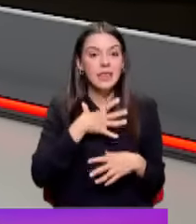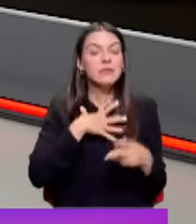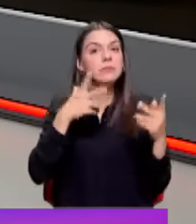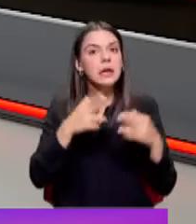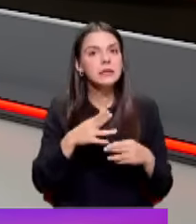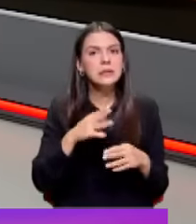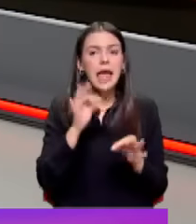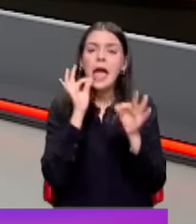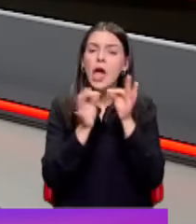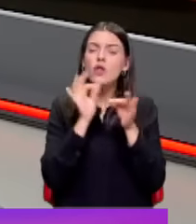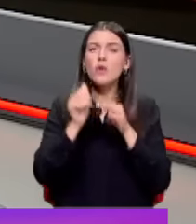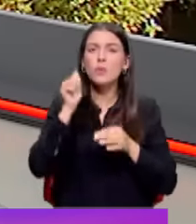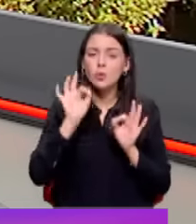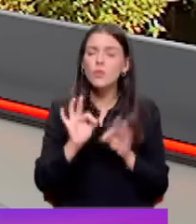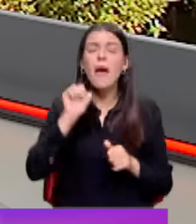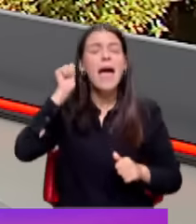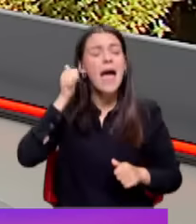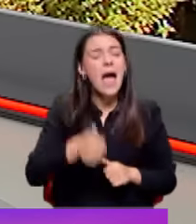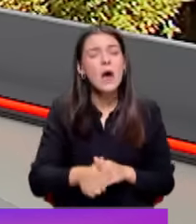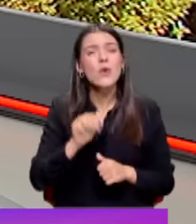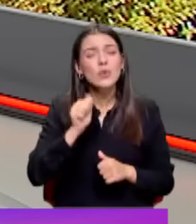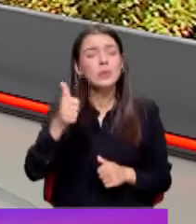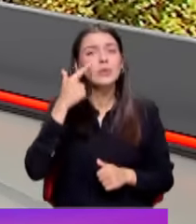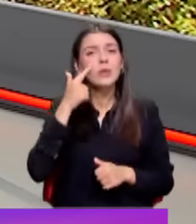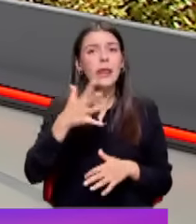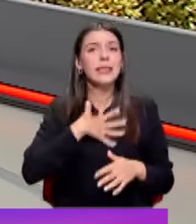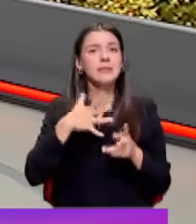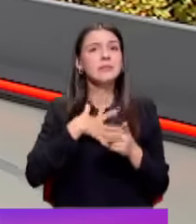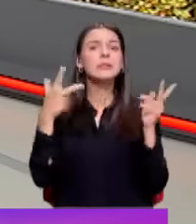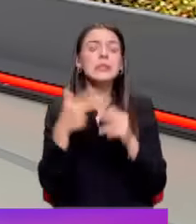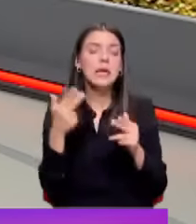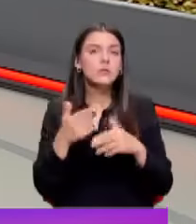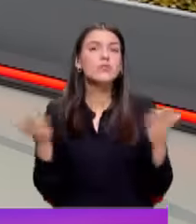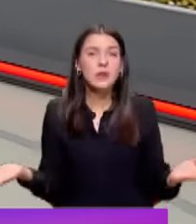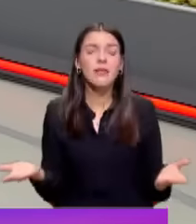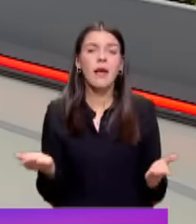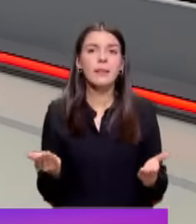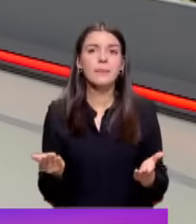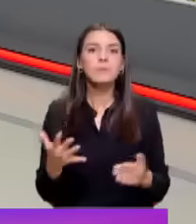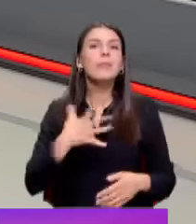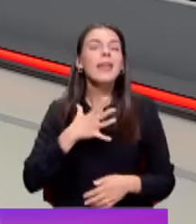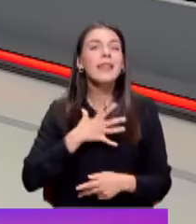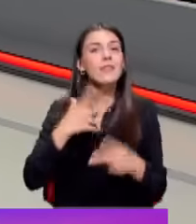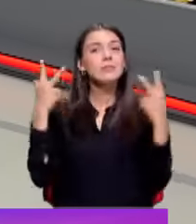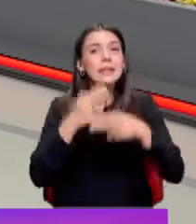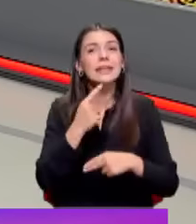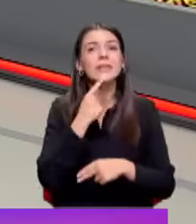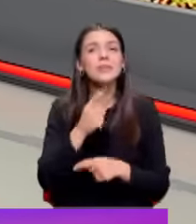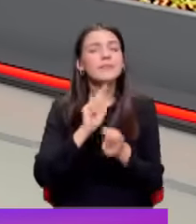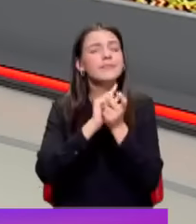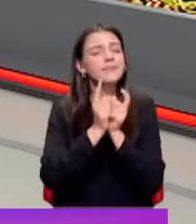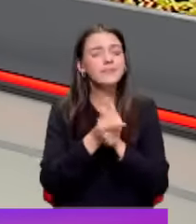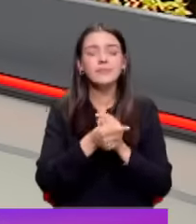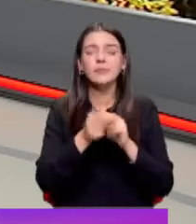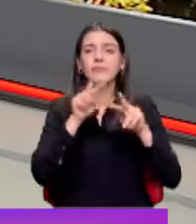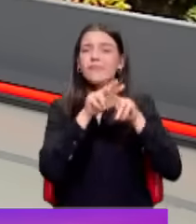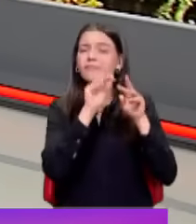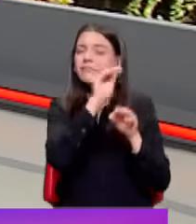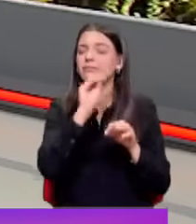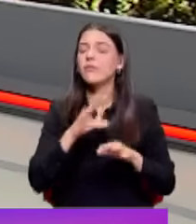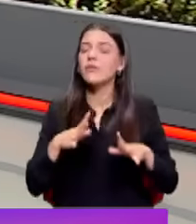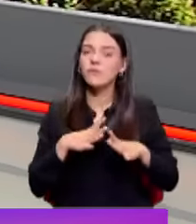her geçen gün nefesimizi biraz daha kesiyor zaten. Nefesimiz kesildi diyeceğimiz pek çok başlık var.